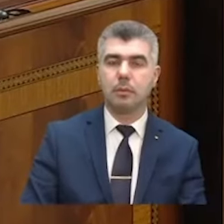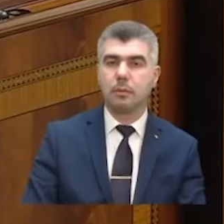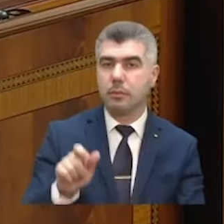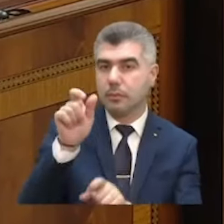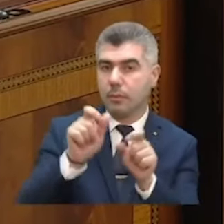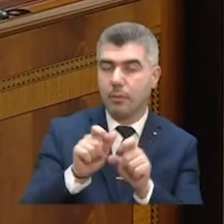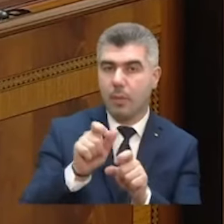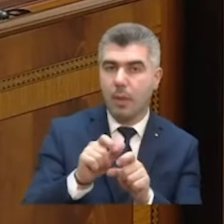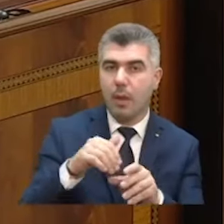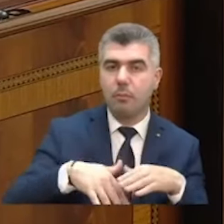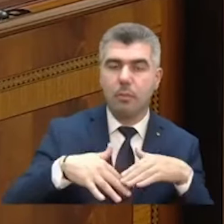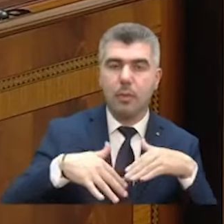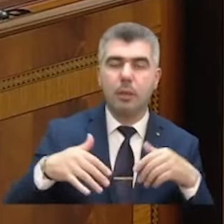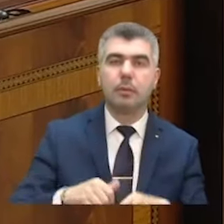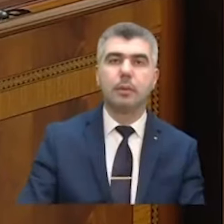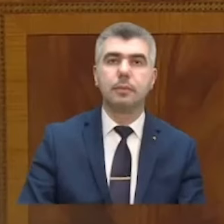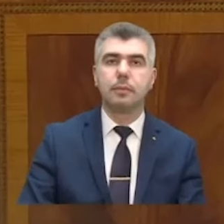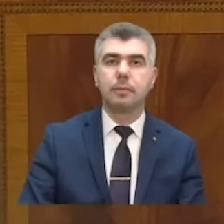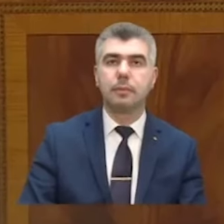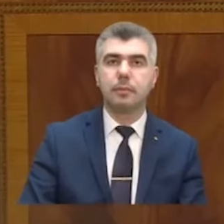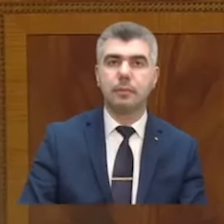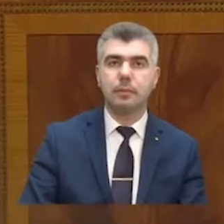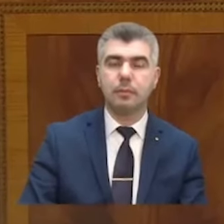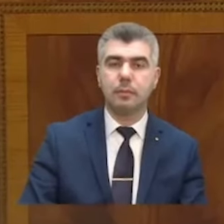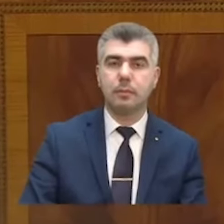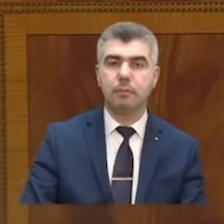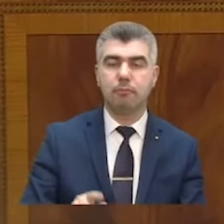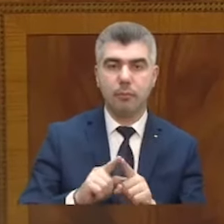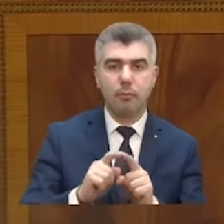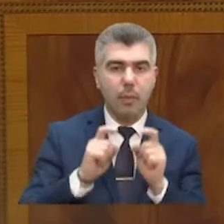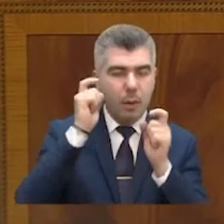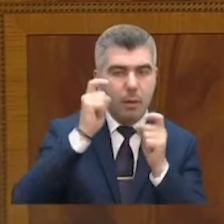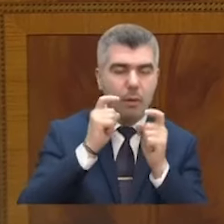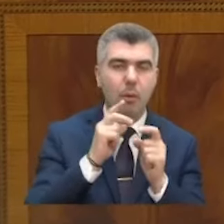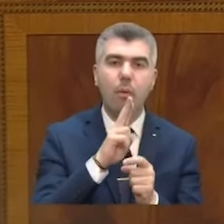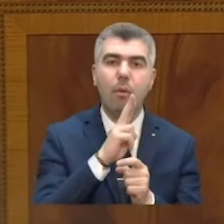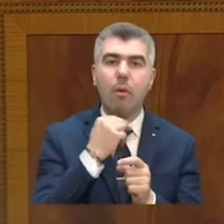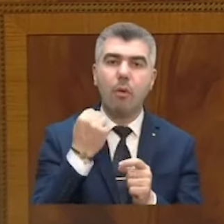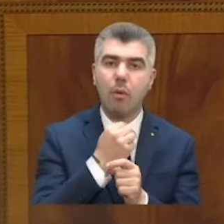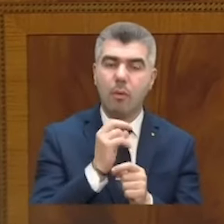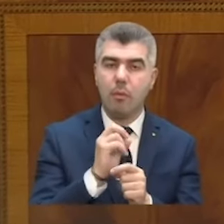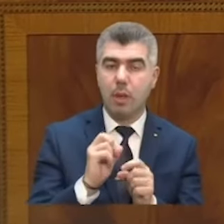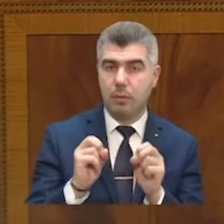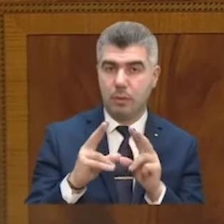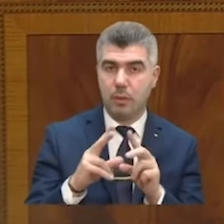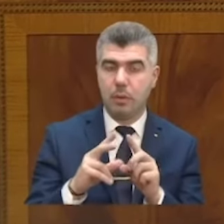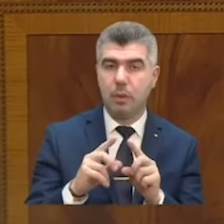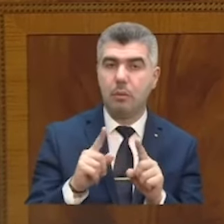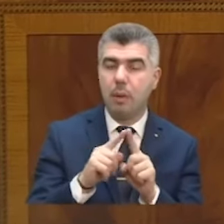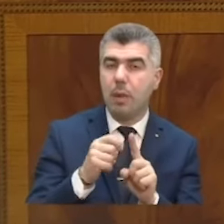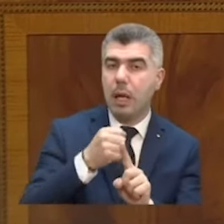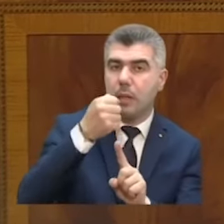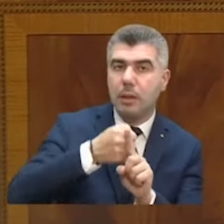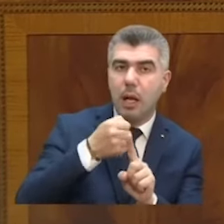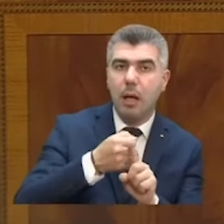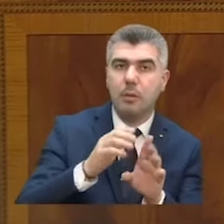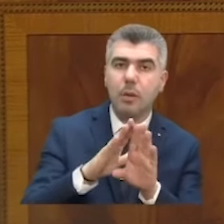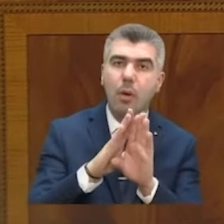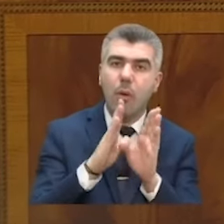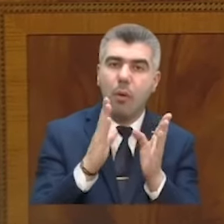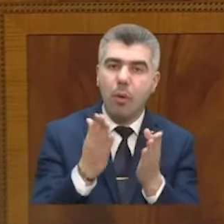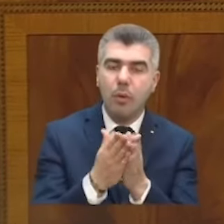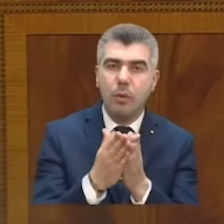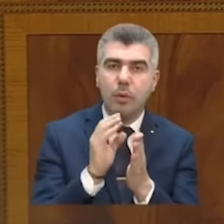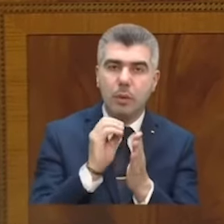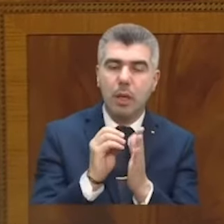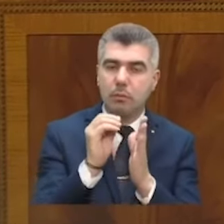السيدات والسادة النواب محترمون، إن هذا التصور الحكومي يجسد عمق الإصلاحات التي عملنا